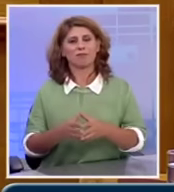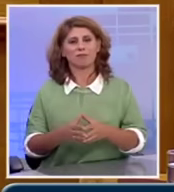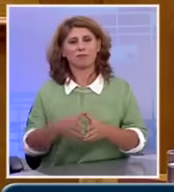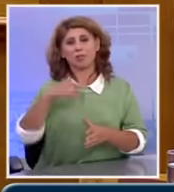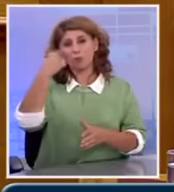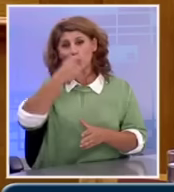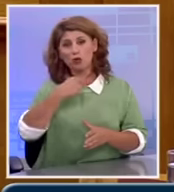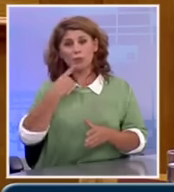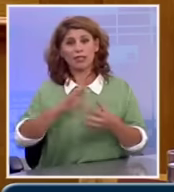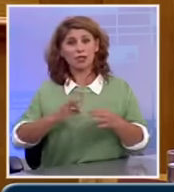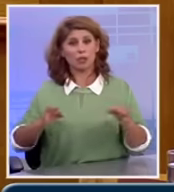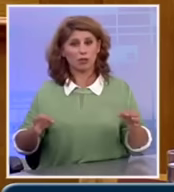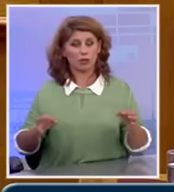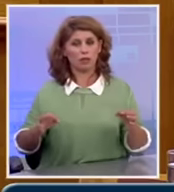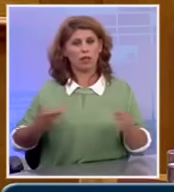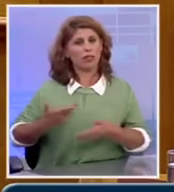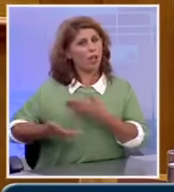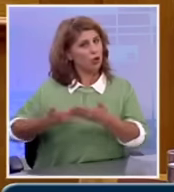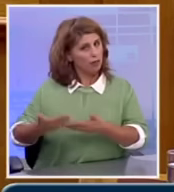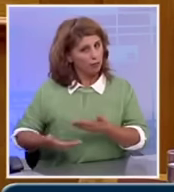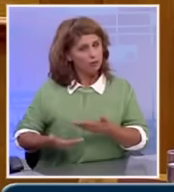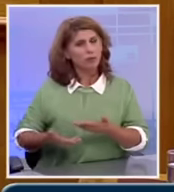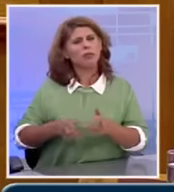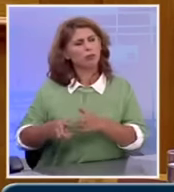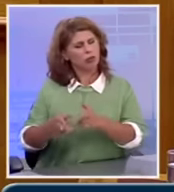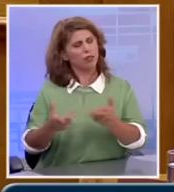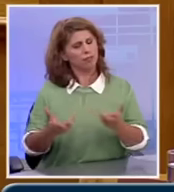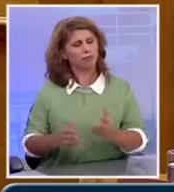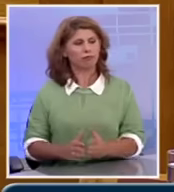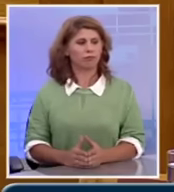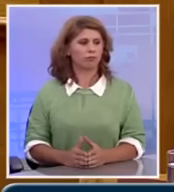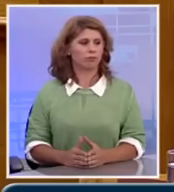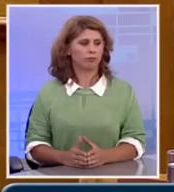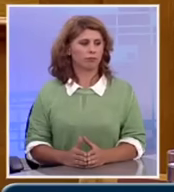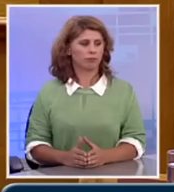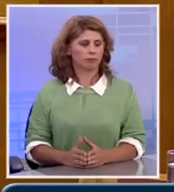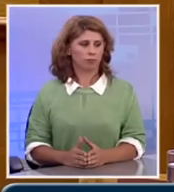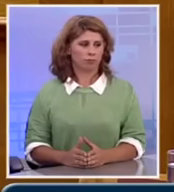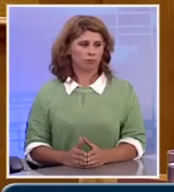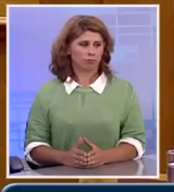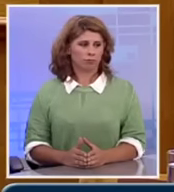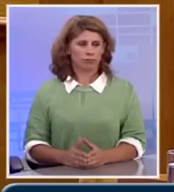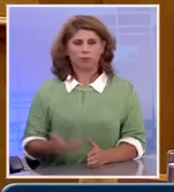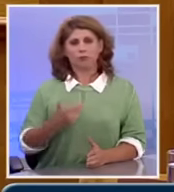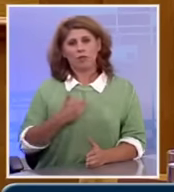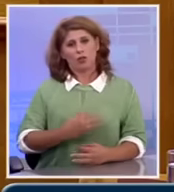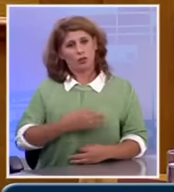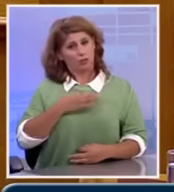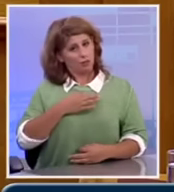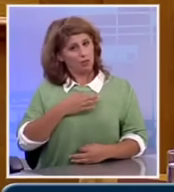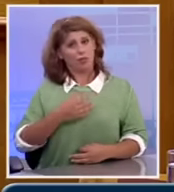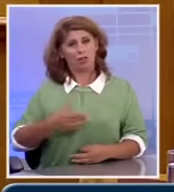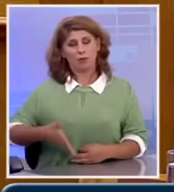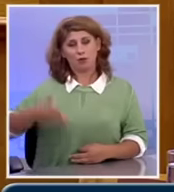προσωπικής μας ιστορίας και καταγωγής και πορείας και εγώ κύριε μητσοτάκη είμαι περήφανος για τη δική